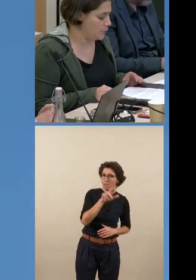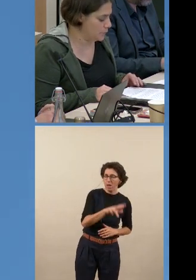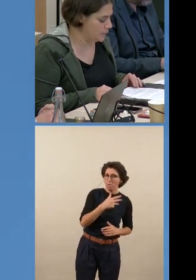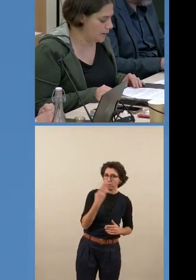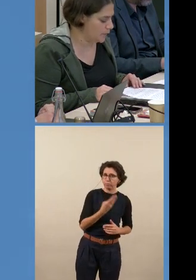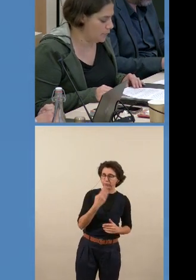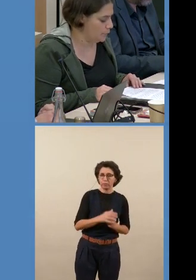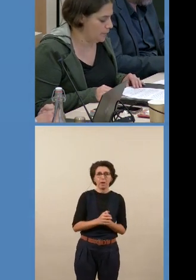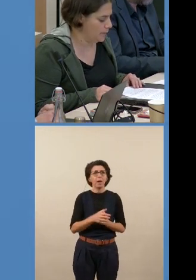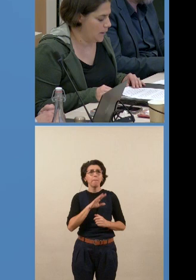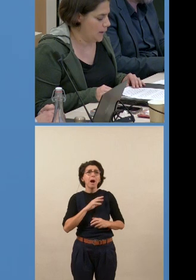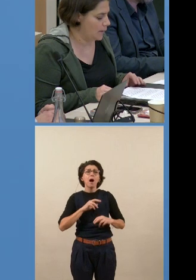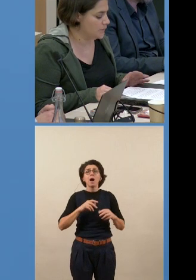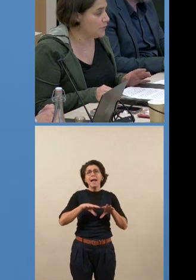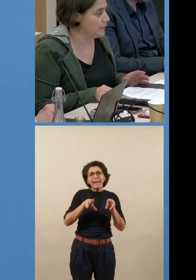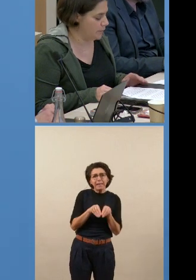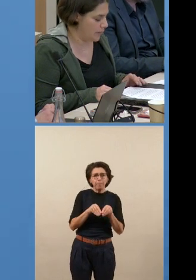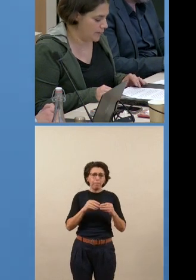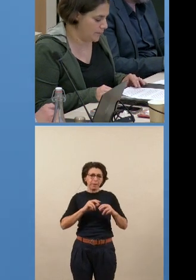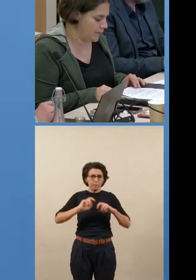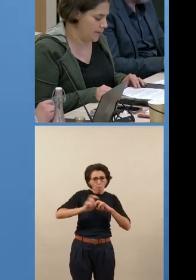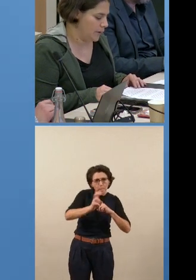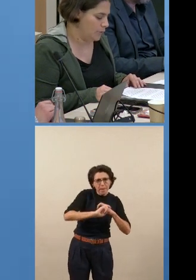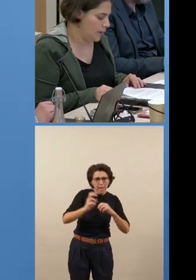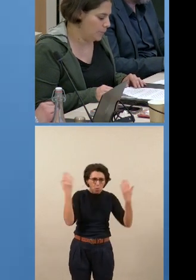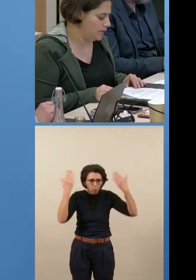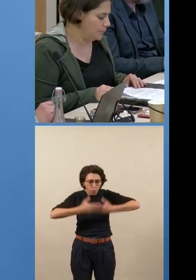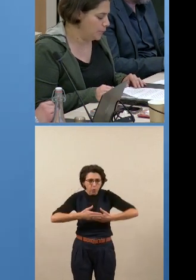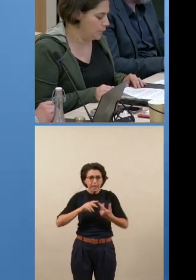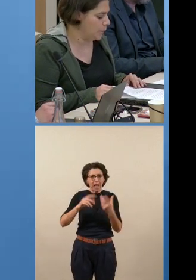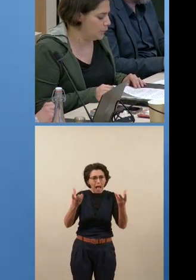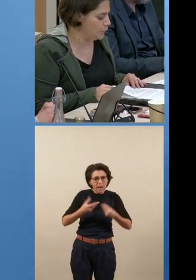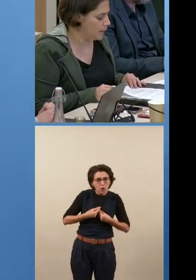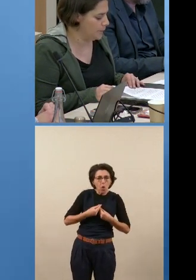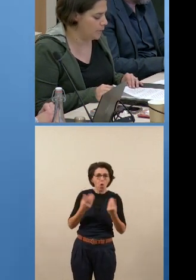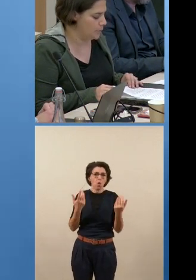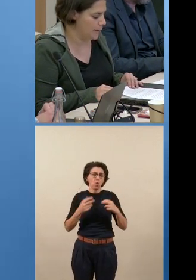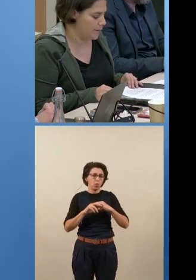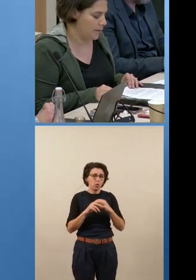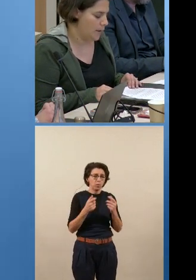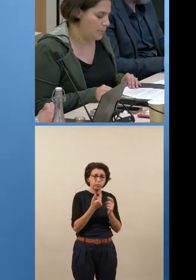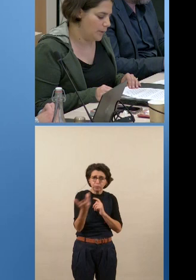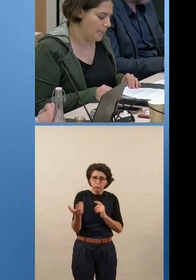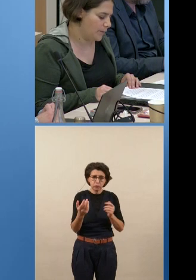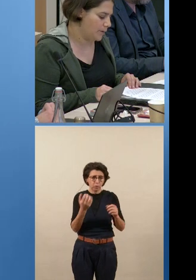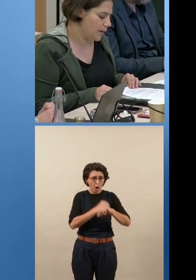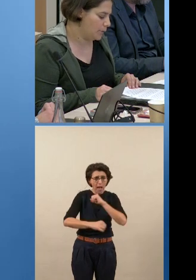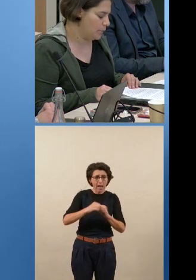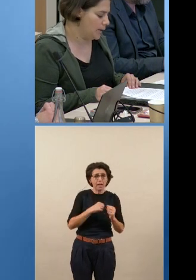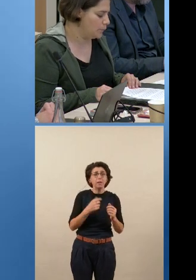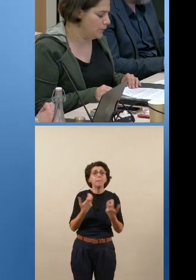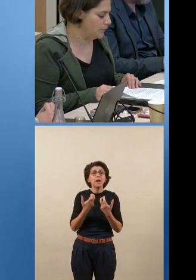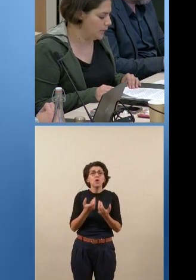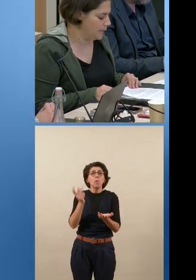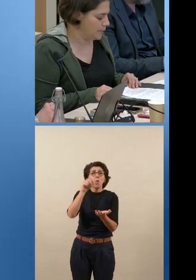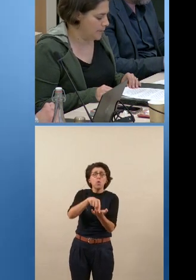la poursuite de la il de nuit la continuité de l'activité de la petite pause comme lieu de répis en weekend pour les personnes à la rue